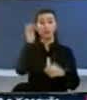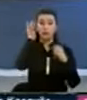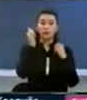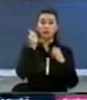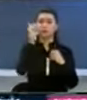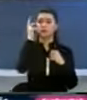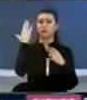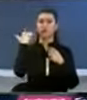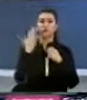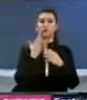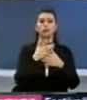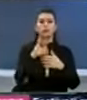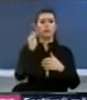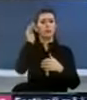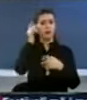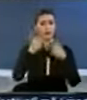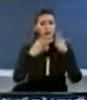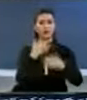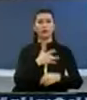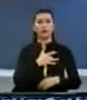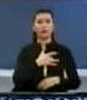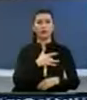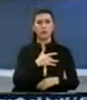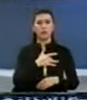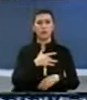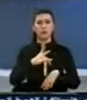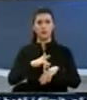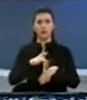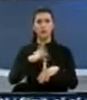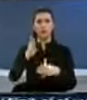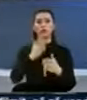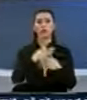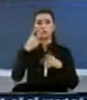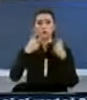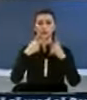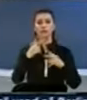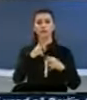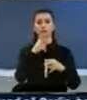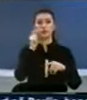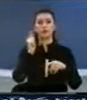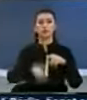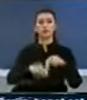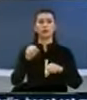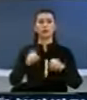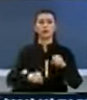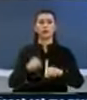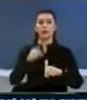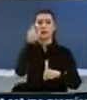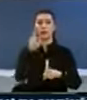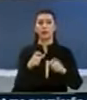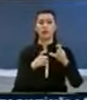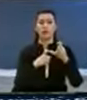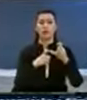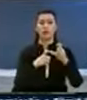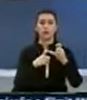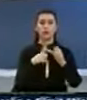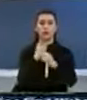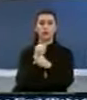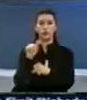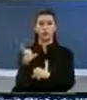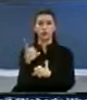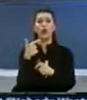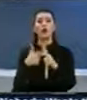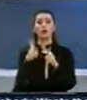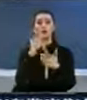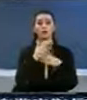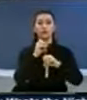ditësh me inicimin e drejtorit kardiologjisë, SHQ kjo ka ndëshkuar me marrë disiplinore para përjashtim doktor Sami Gjokën, për shkak se ky ka folur në